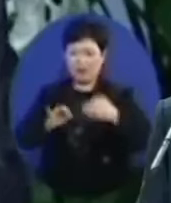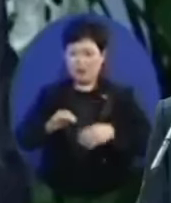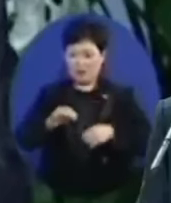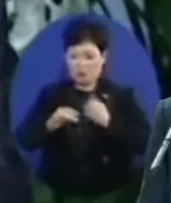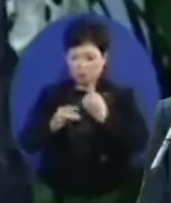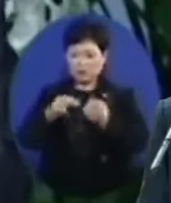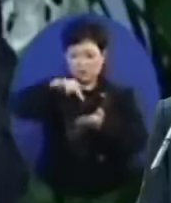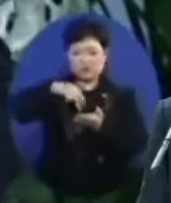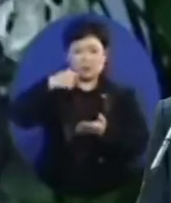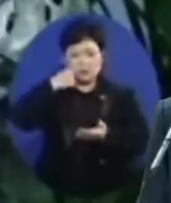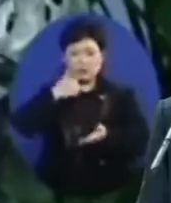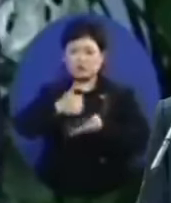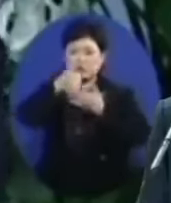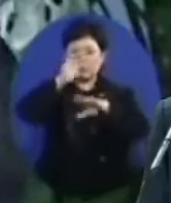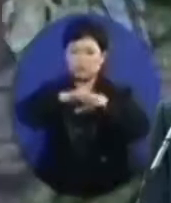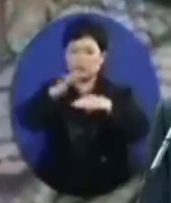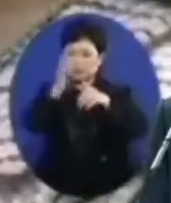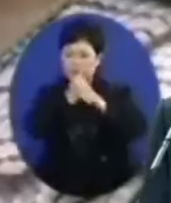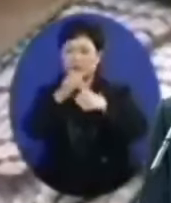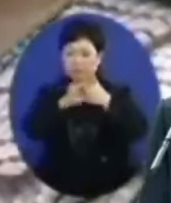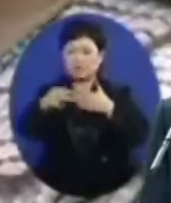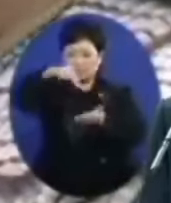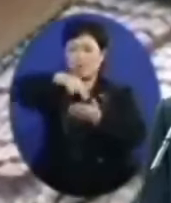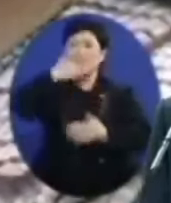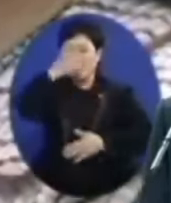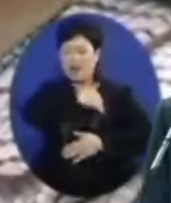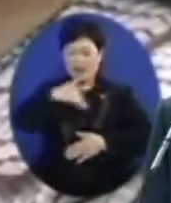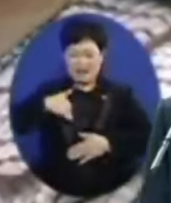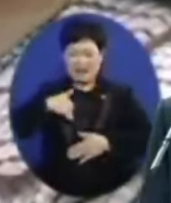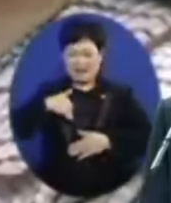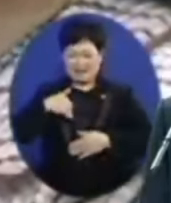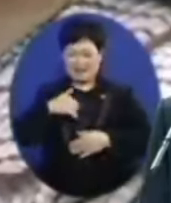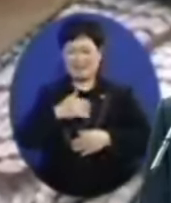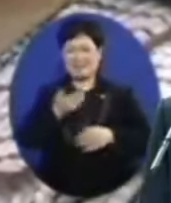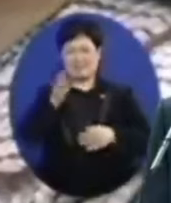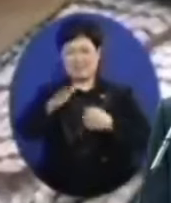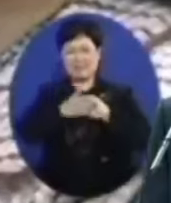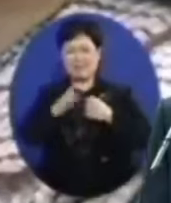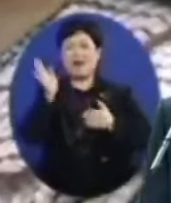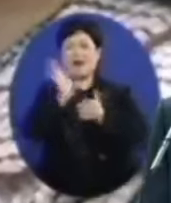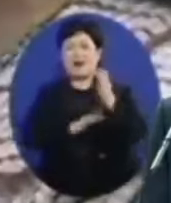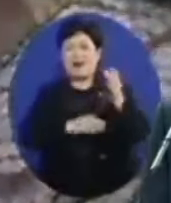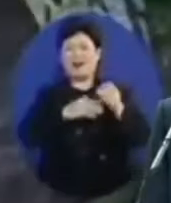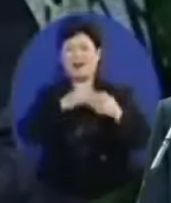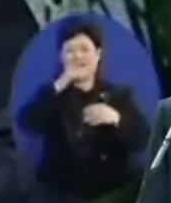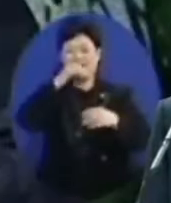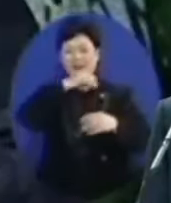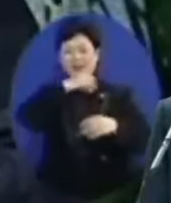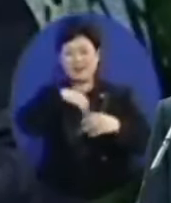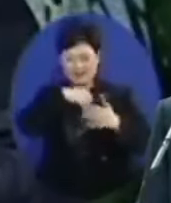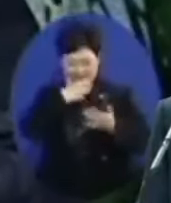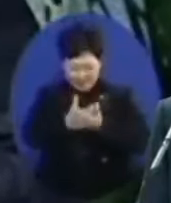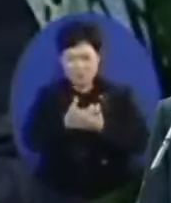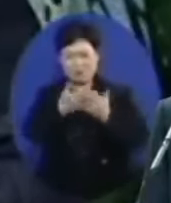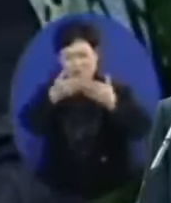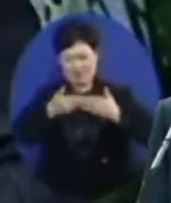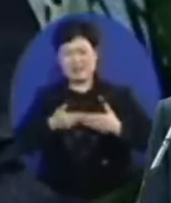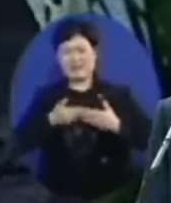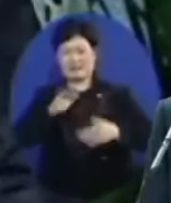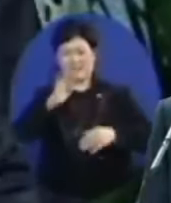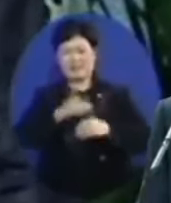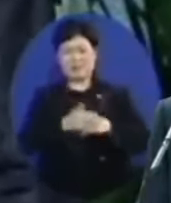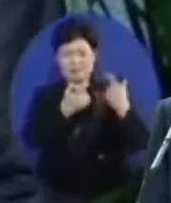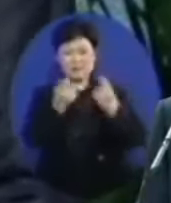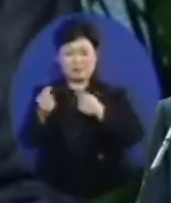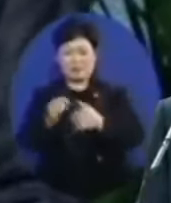혼자는 못 설 때 주님의 손이 붙잡으면 설 수가 있다니까요. 그래서 그 사람이 크게 감동을 느꼈다는 이야기를 들었습니다.